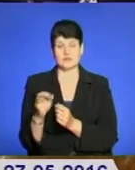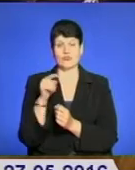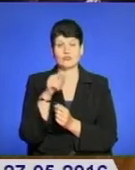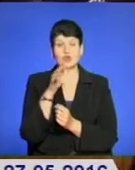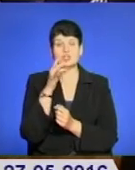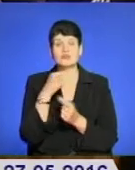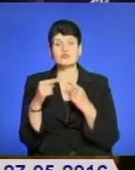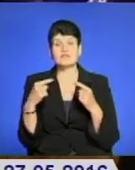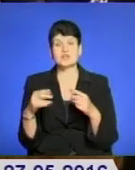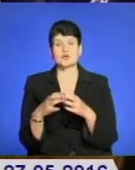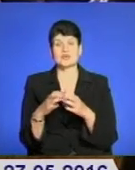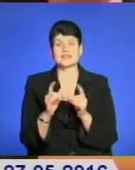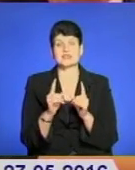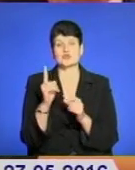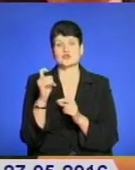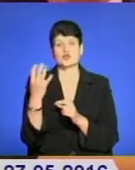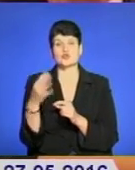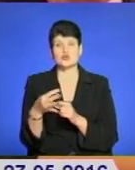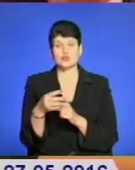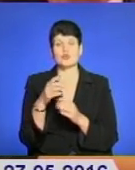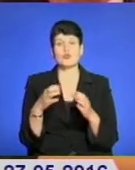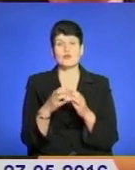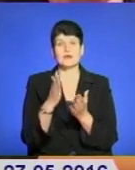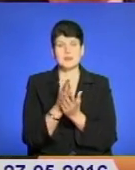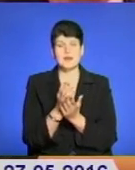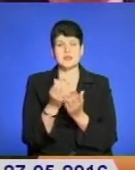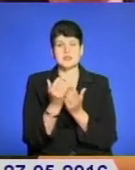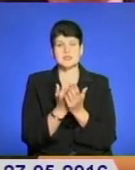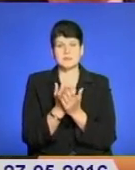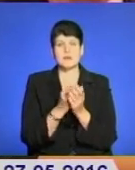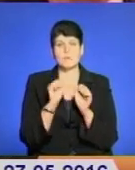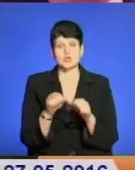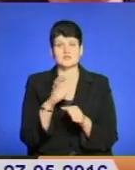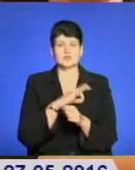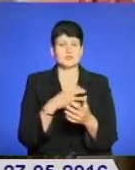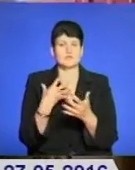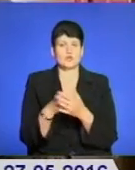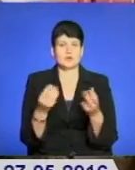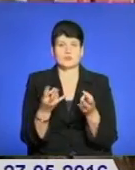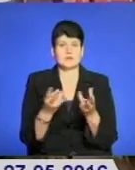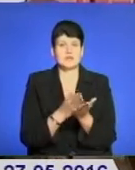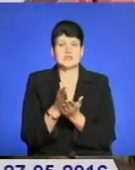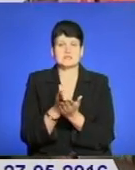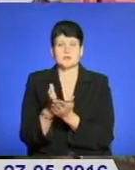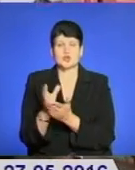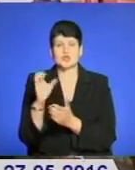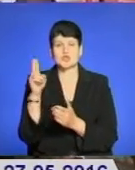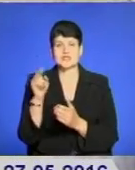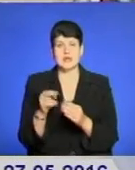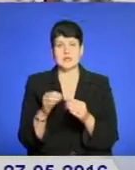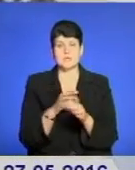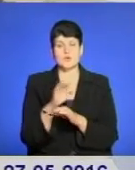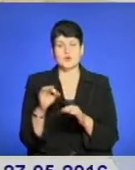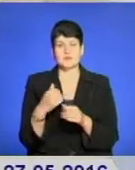інших громадах краю – лише 140. Тож громада має ресурс, який може використовувати на власні потреби та спрямовувати на соціальні проекти.